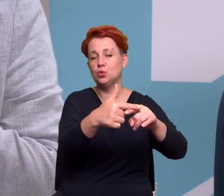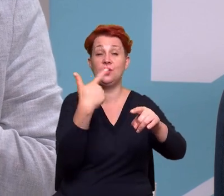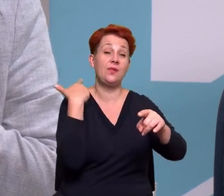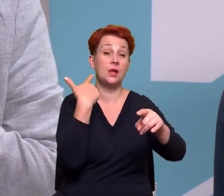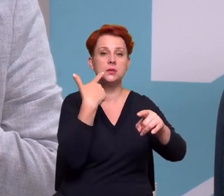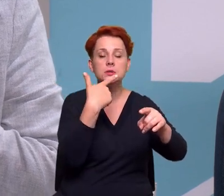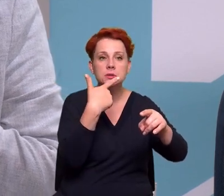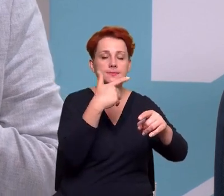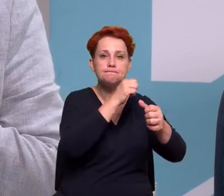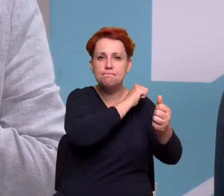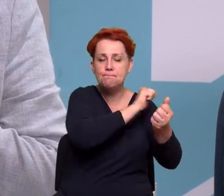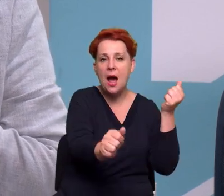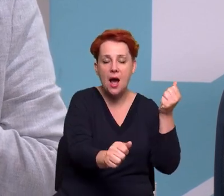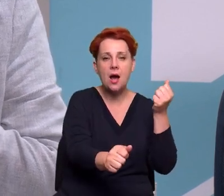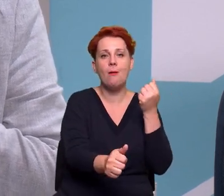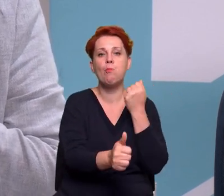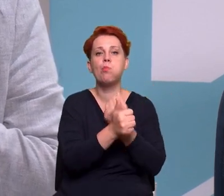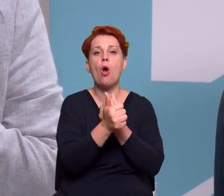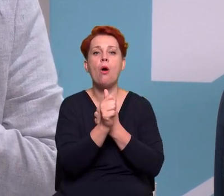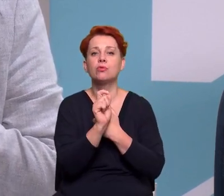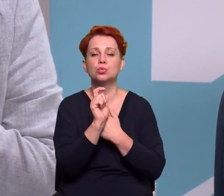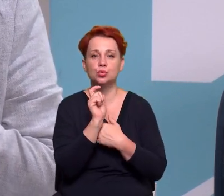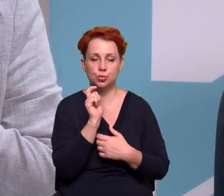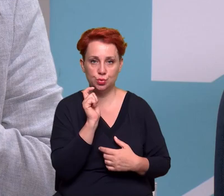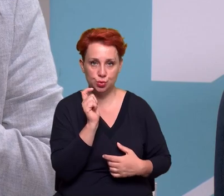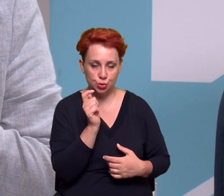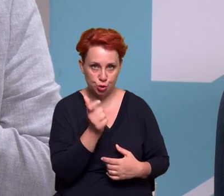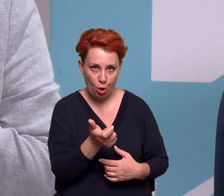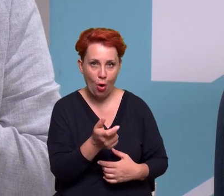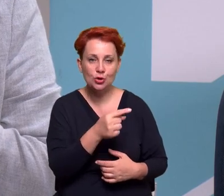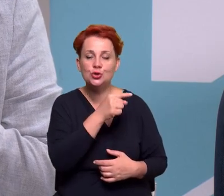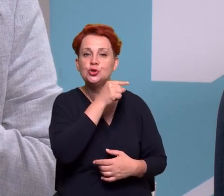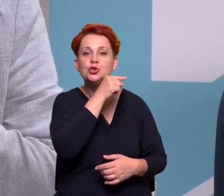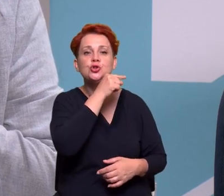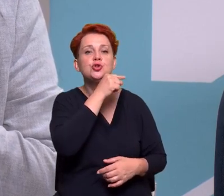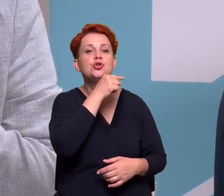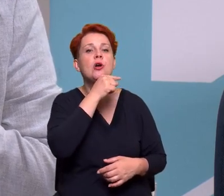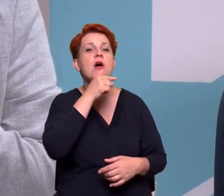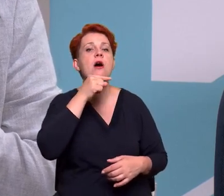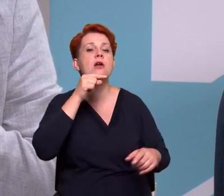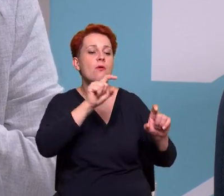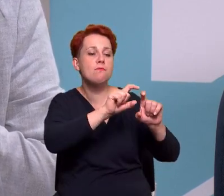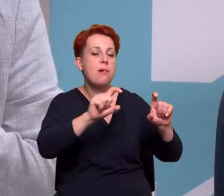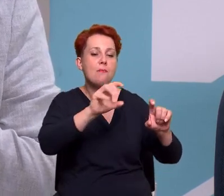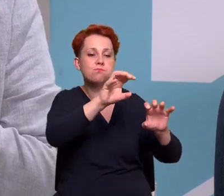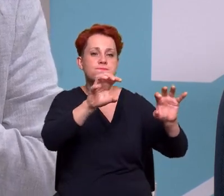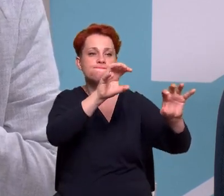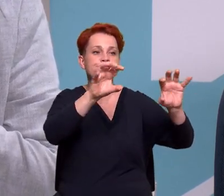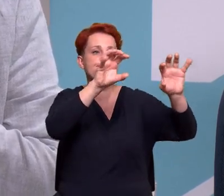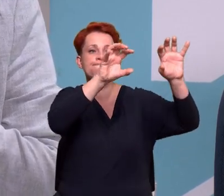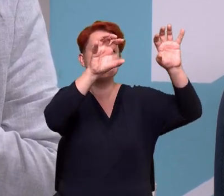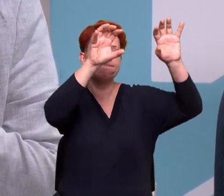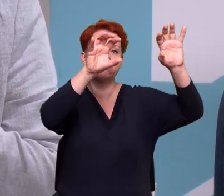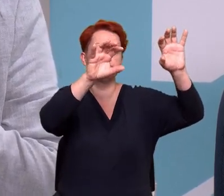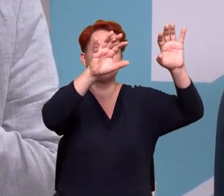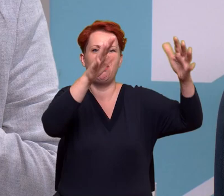XX wieku, bo ten czerwony mur, prawda, jest zupełnie bezwartościowy. To trzeba albo